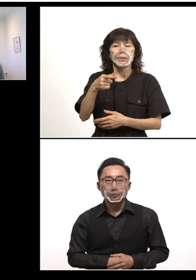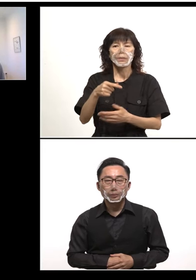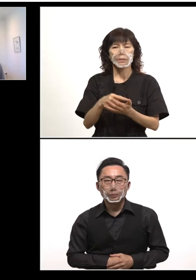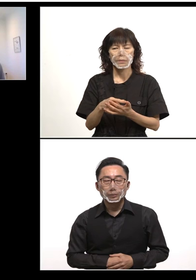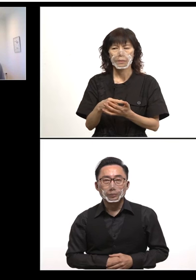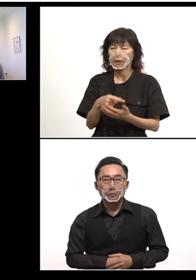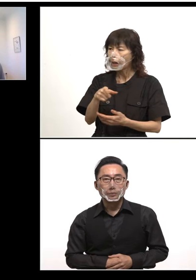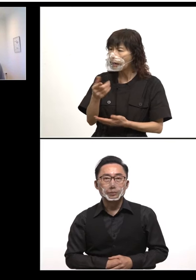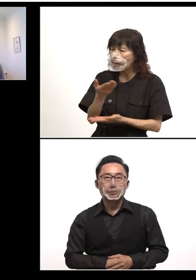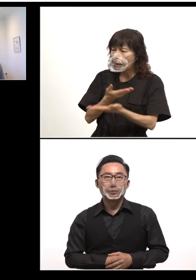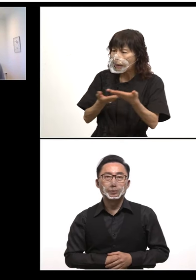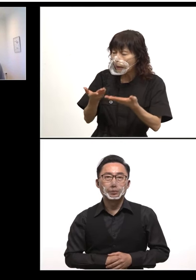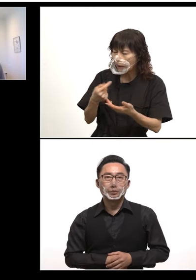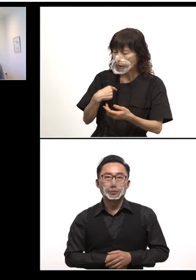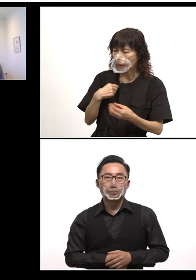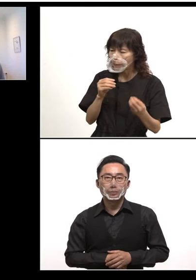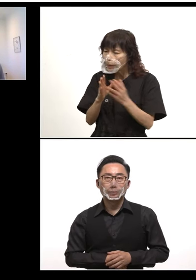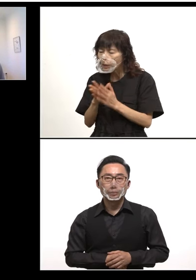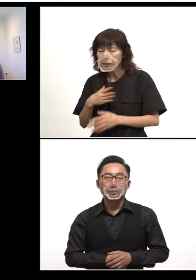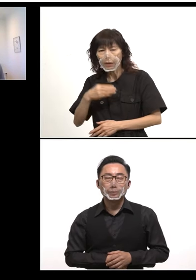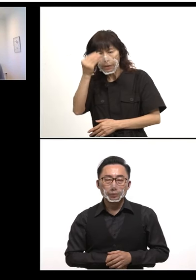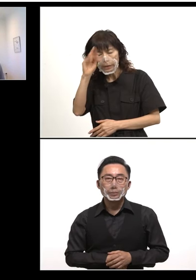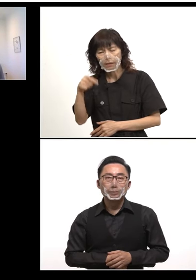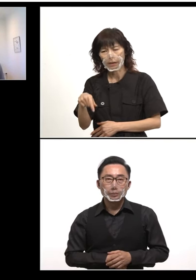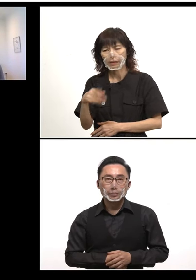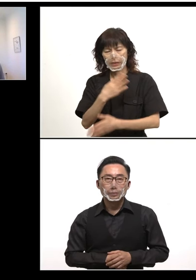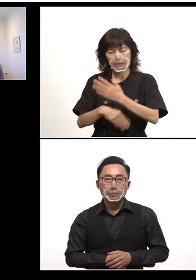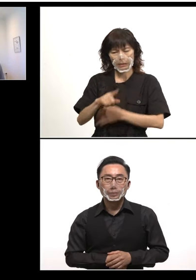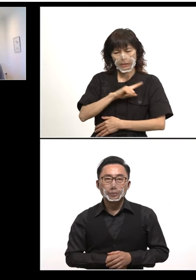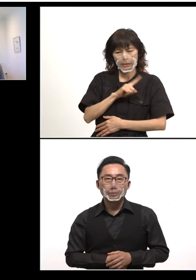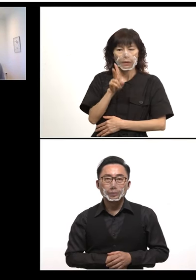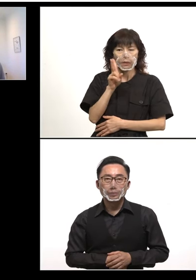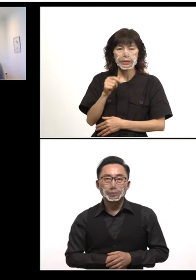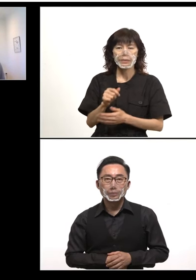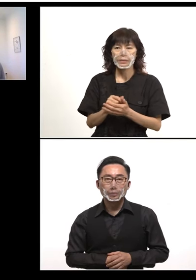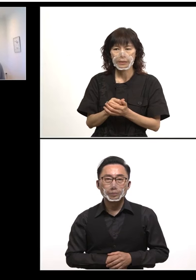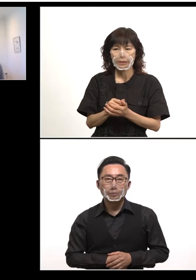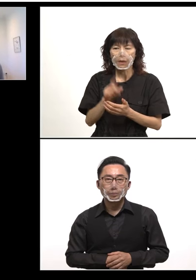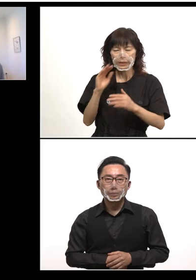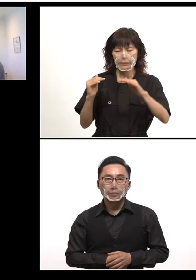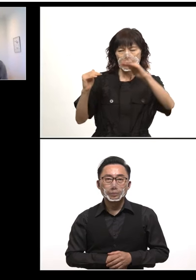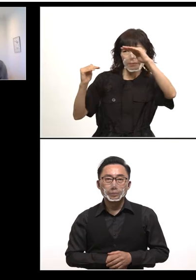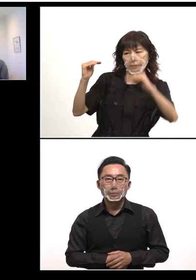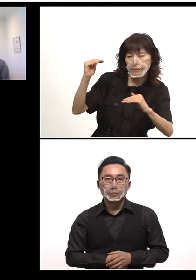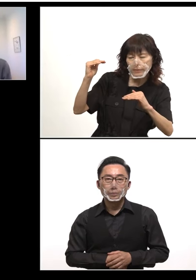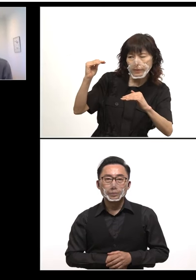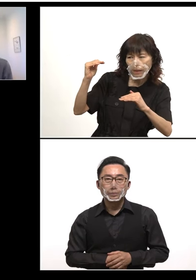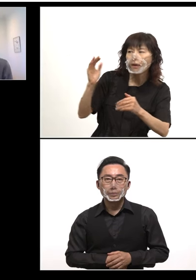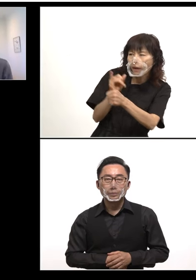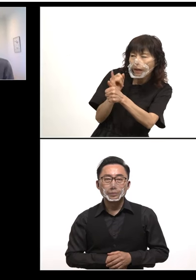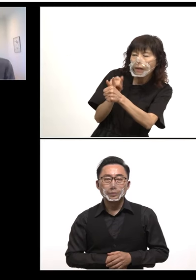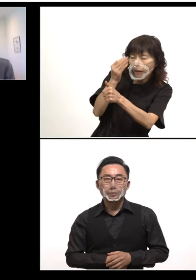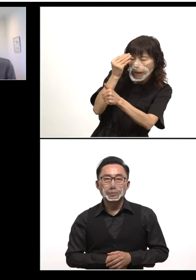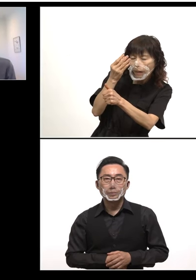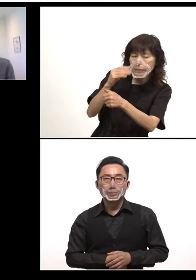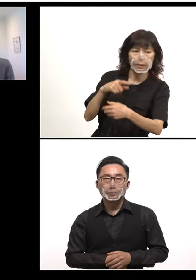他那些東西分享出來是讓我們學習的，他們經常都會覺得將自己放在可能一個所謂低位他去學習，而